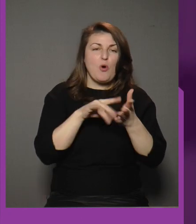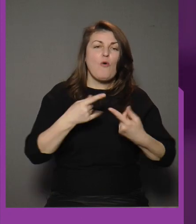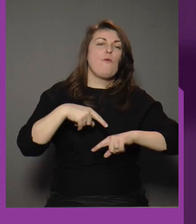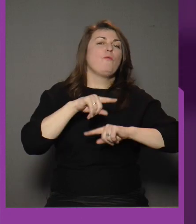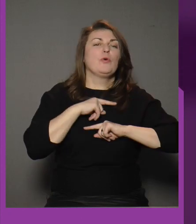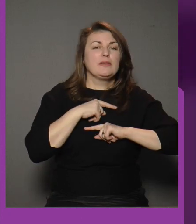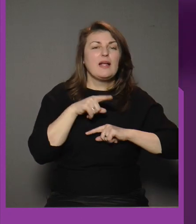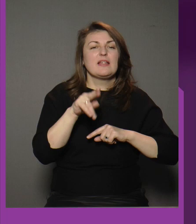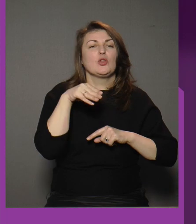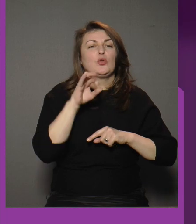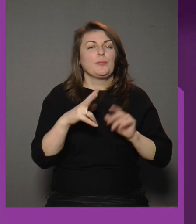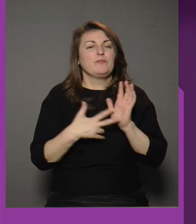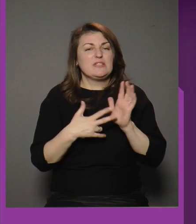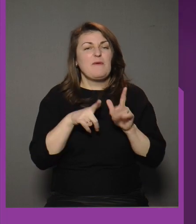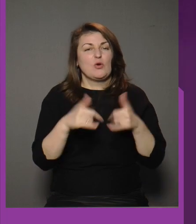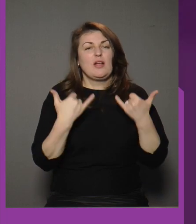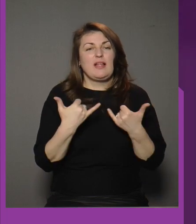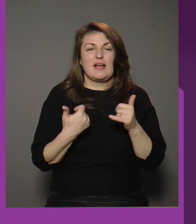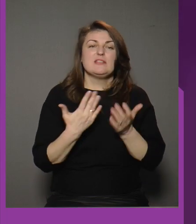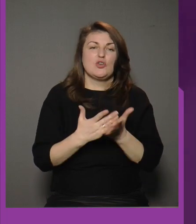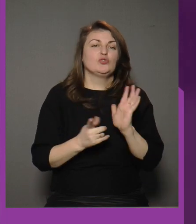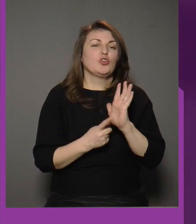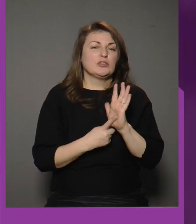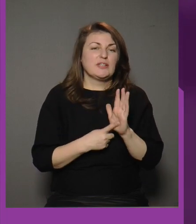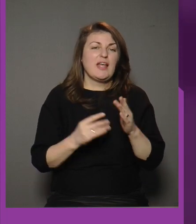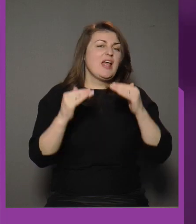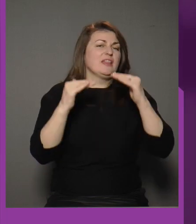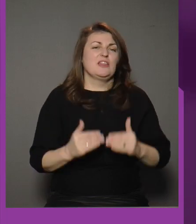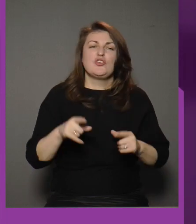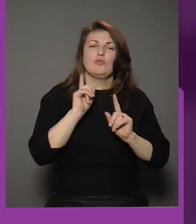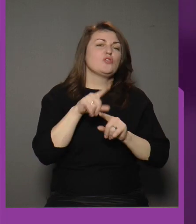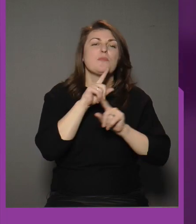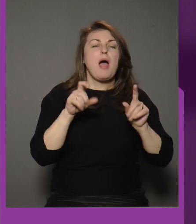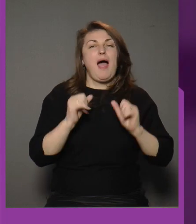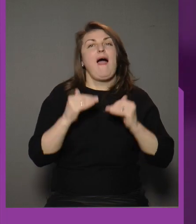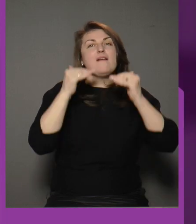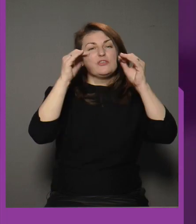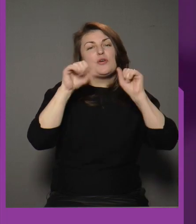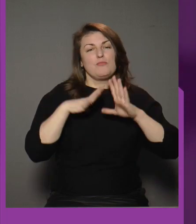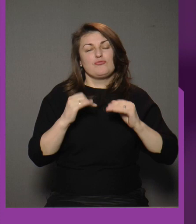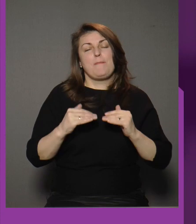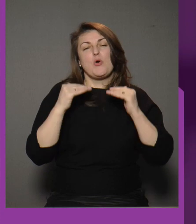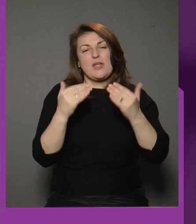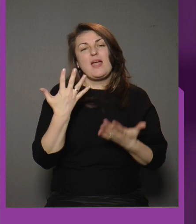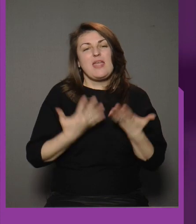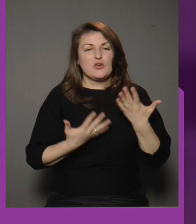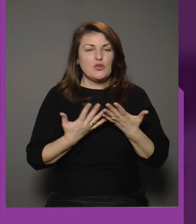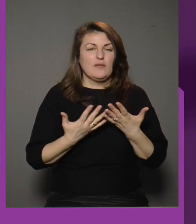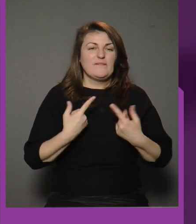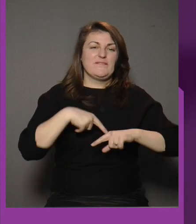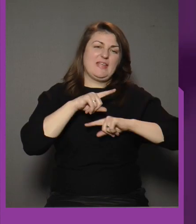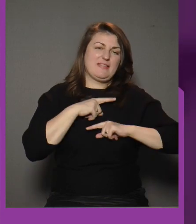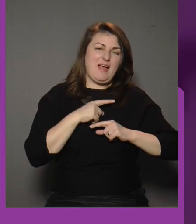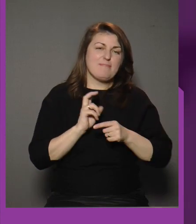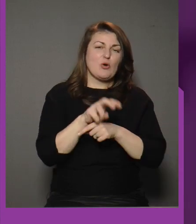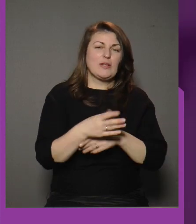це топ-8, вона наразі є 6-ю. Нижче вона теж вже не буде, а вище ще може піднятися, якщо фінал пройде.